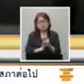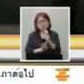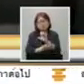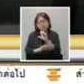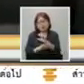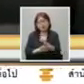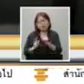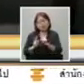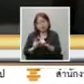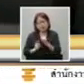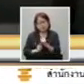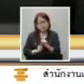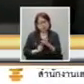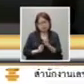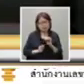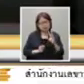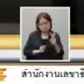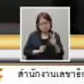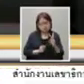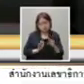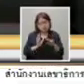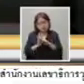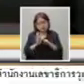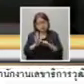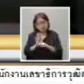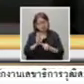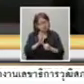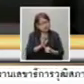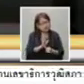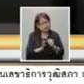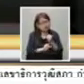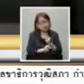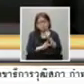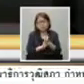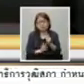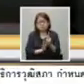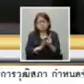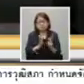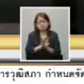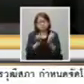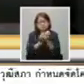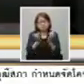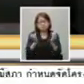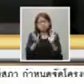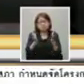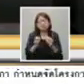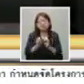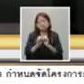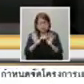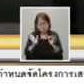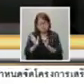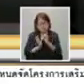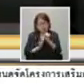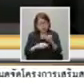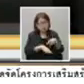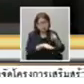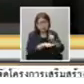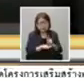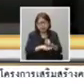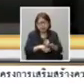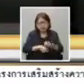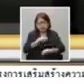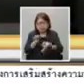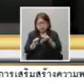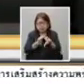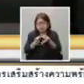ในยัตตินี้บอกถึงเรื่องการไม่ปฏิบัติตามรัฐธรรมนูญอันนี้ก็ชัดเจนแต่พอท่านประธานพูดแล้วก็ท